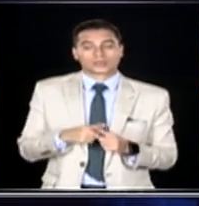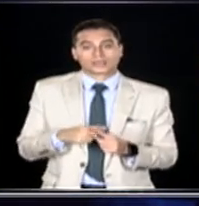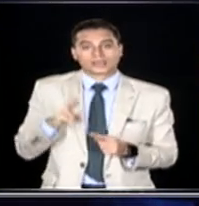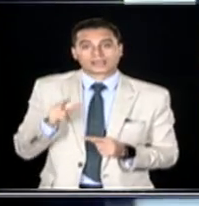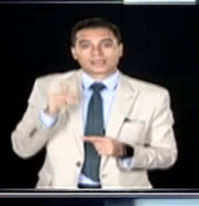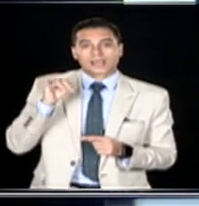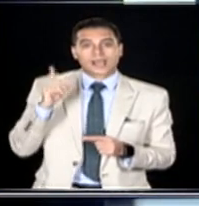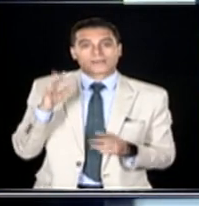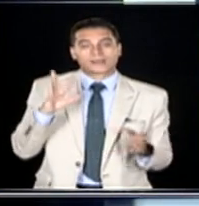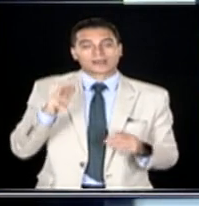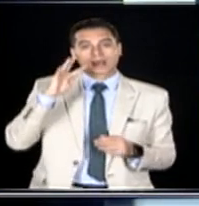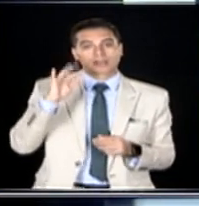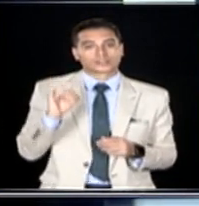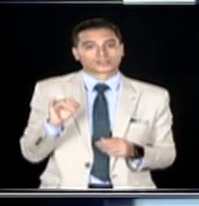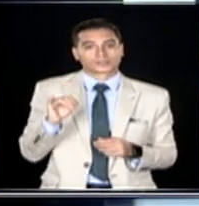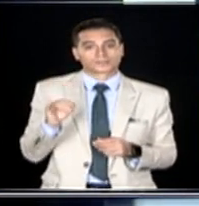تامر هاشم،